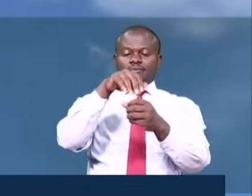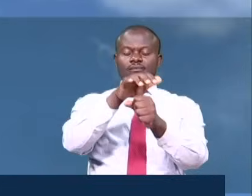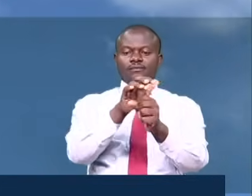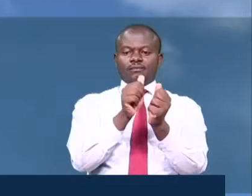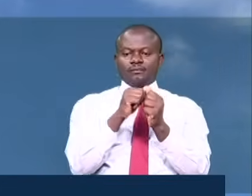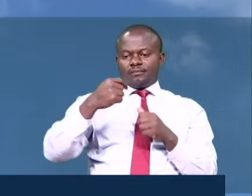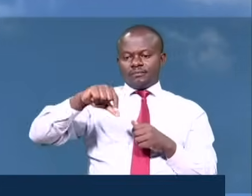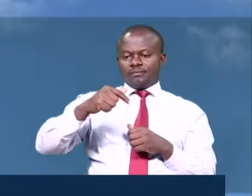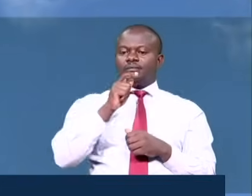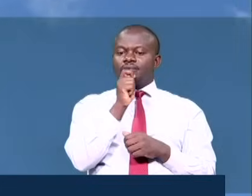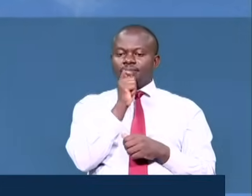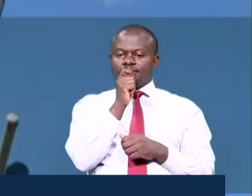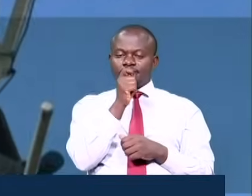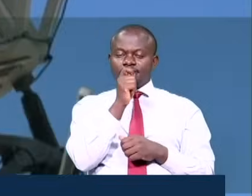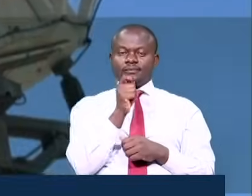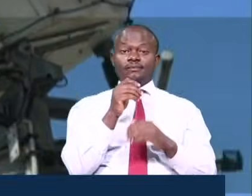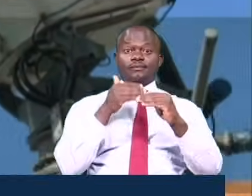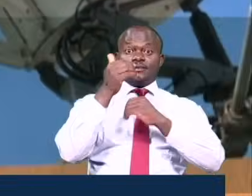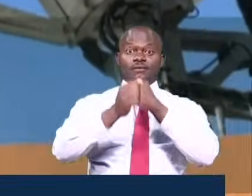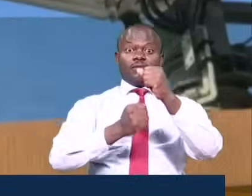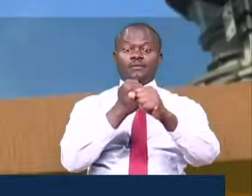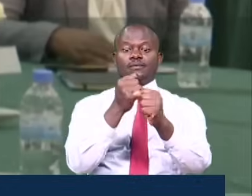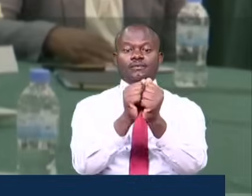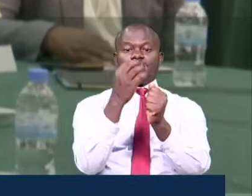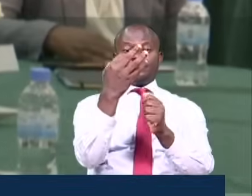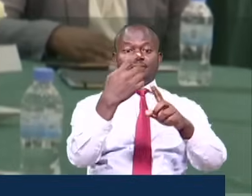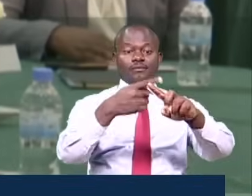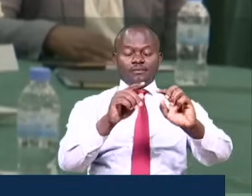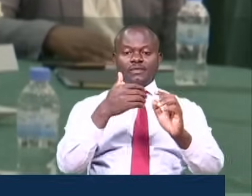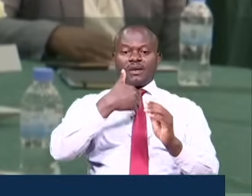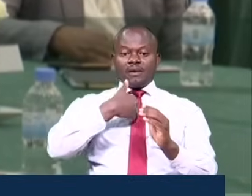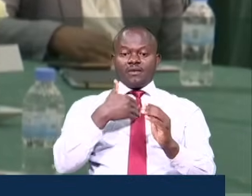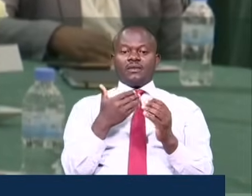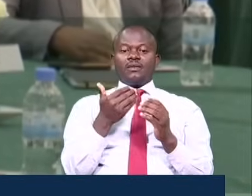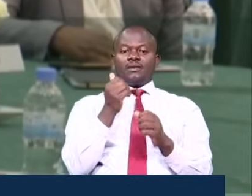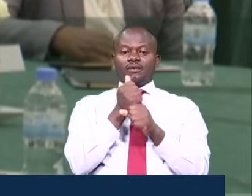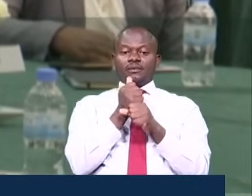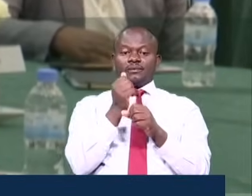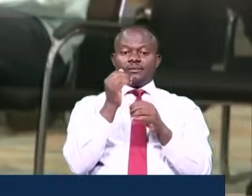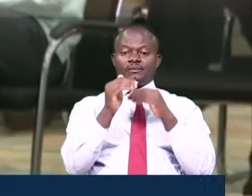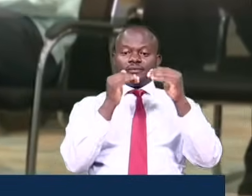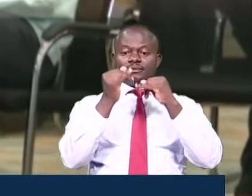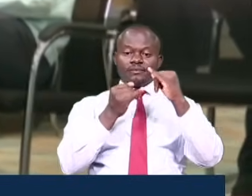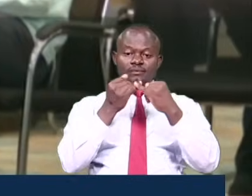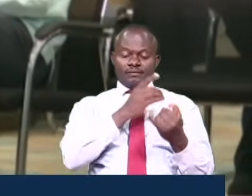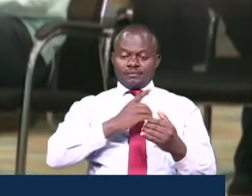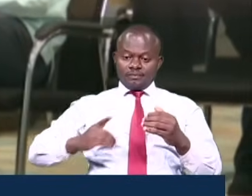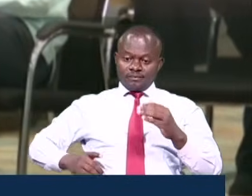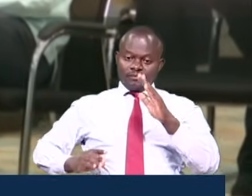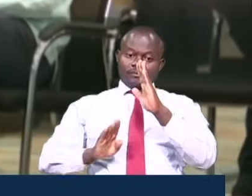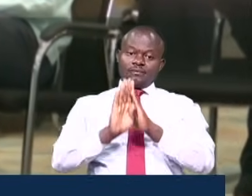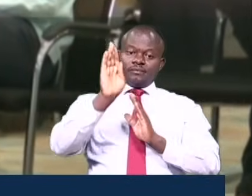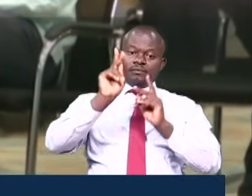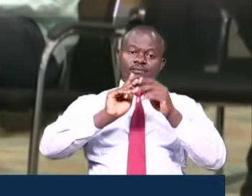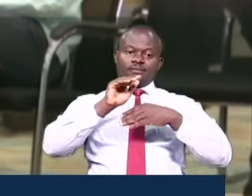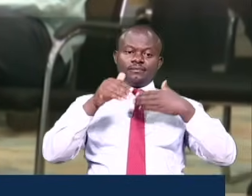n'ireme ry'itangazamakuru nyuma y'imyaka 13 ariko abafite aho bahurira n'uru rwego rw'ingenzi muri demokarasi n'iterambere